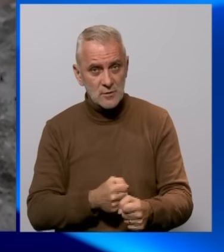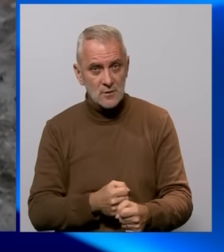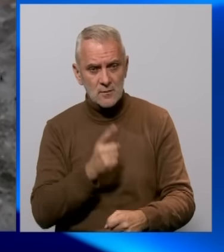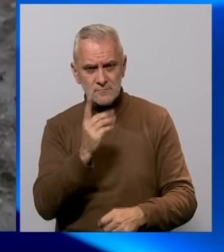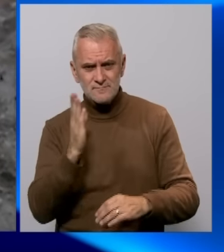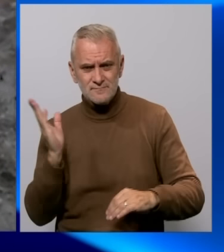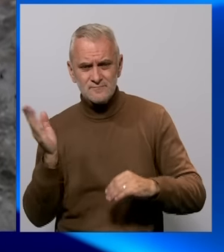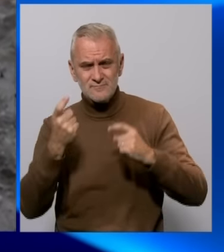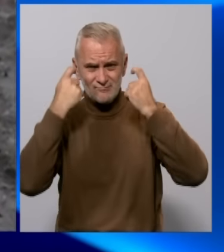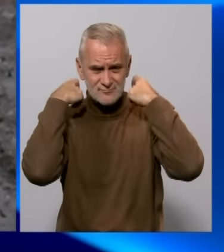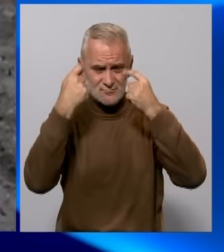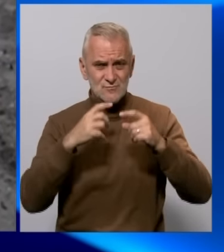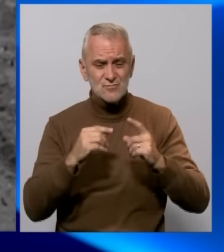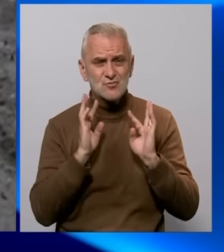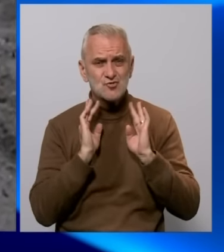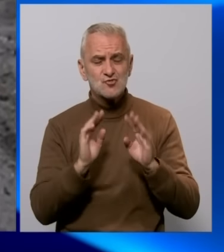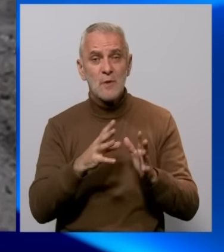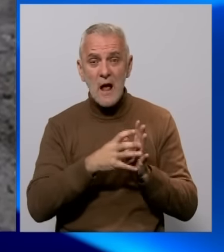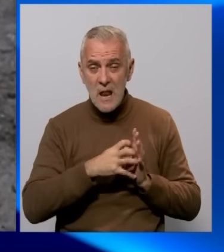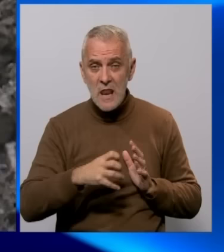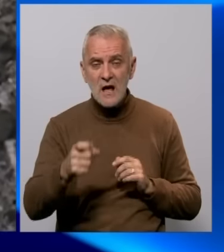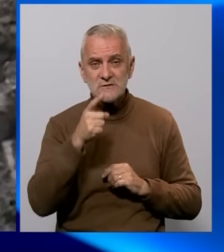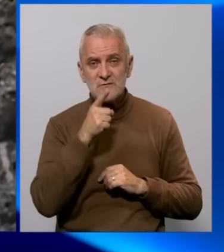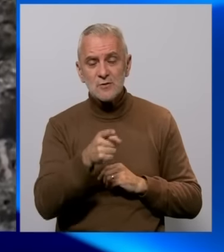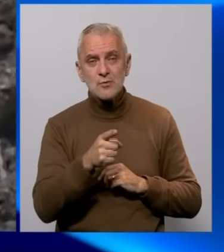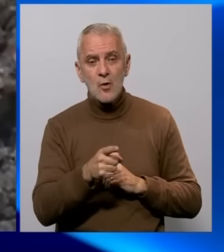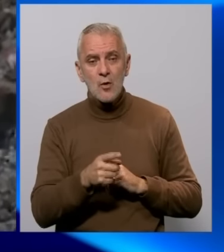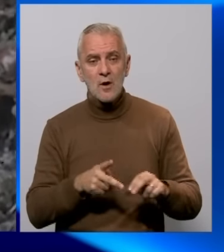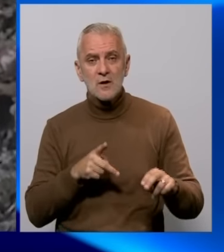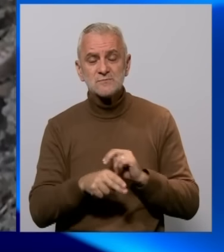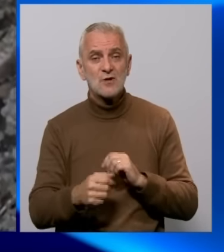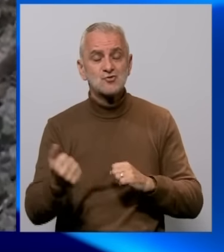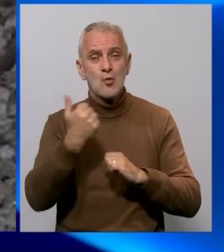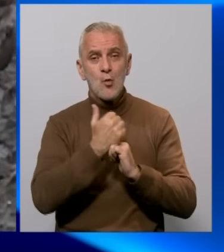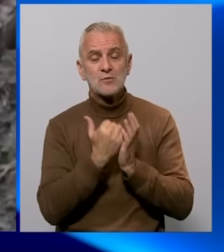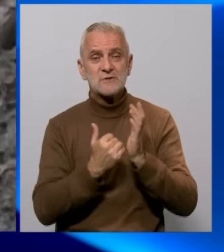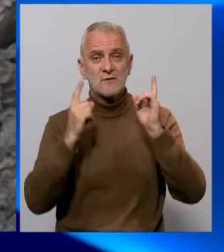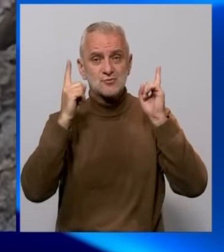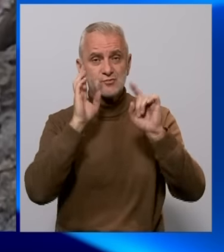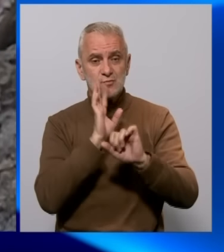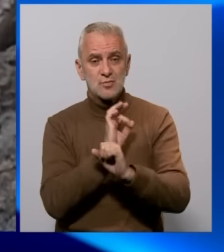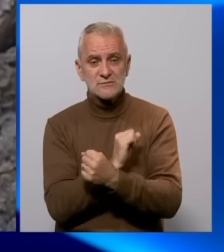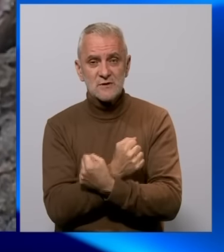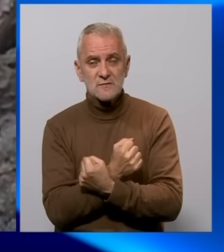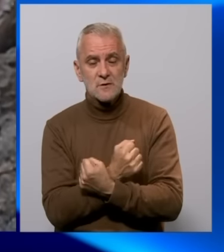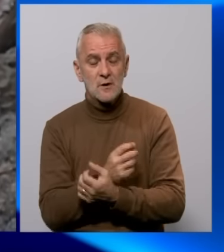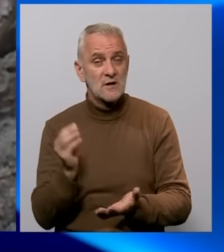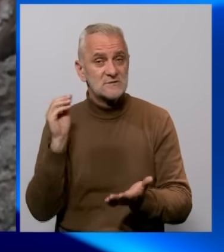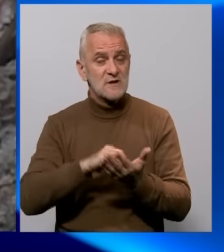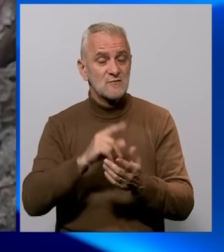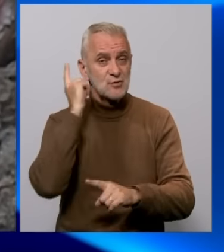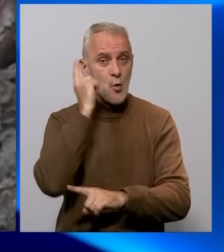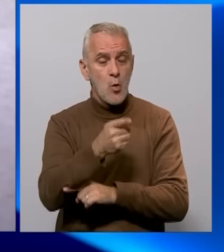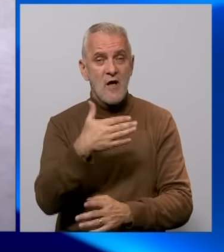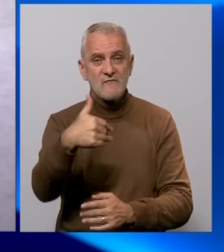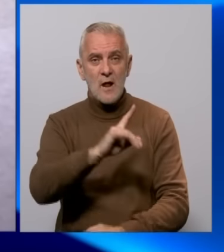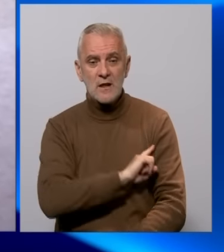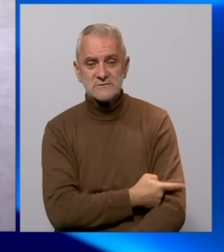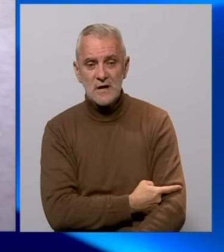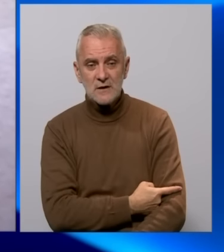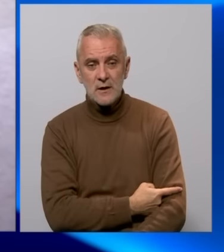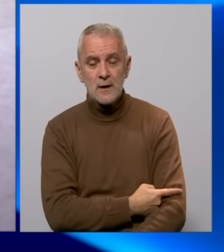iskrčeni hektari šume. Nastavak tog scenarija spriječio je Ustavni sud Bosne i Hercegovine, stavivši odluku van snage.